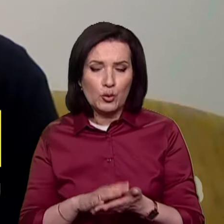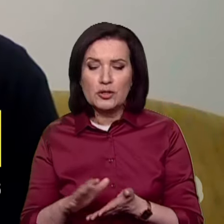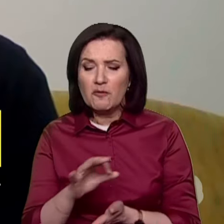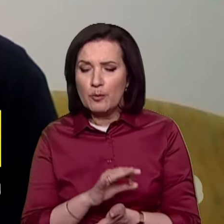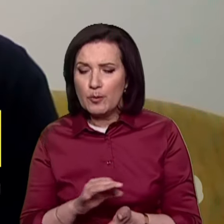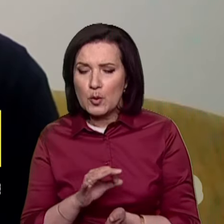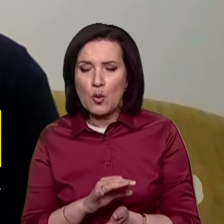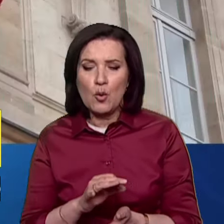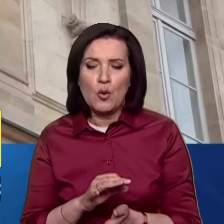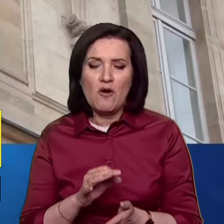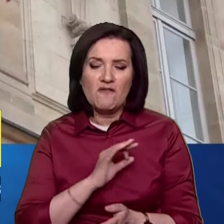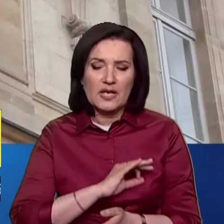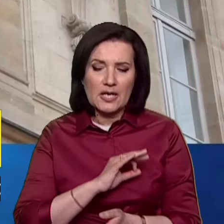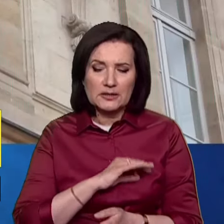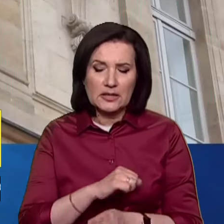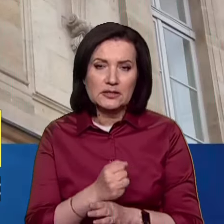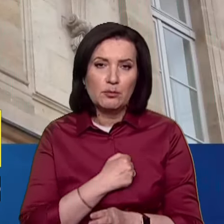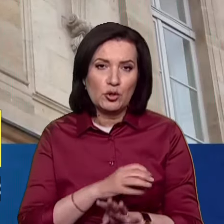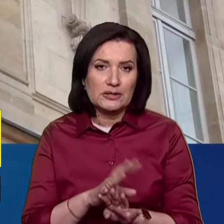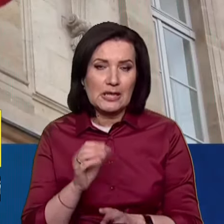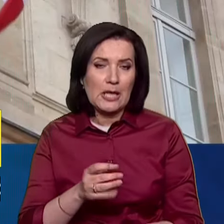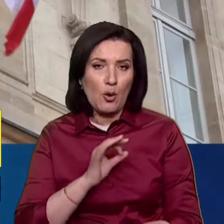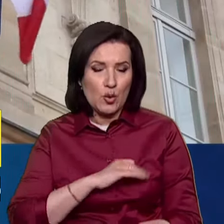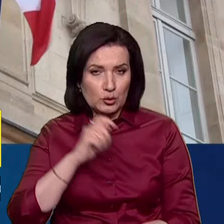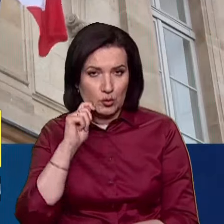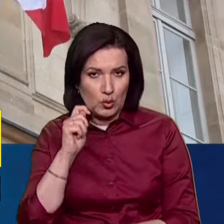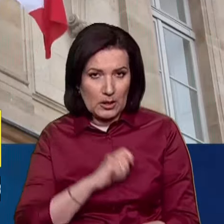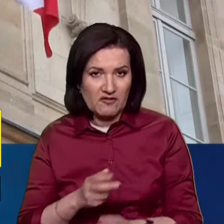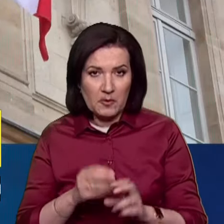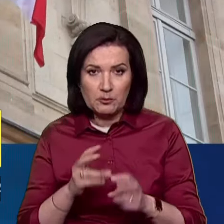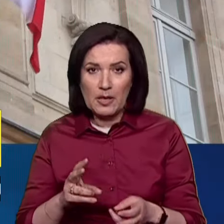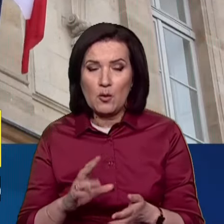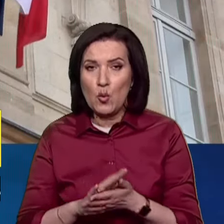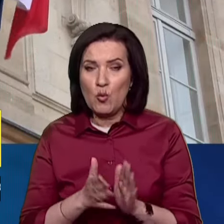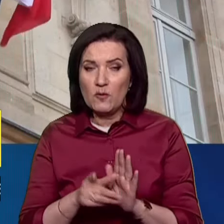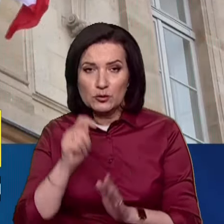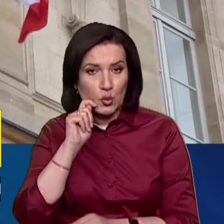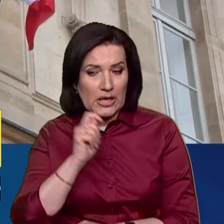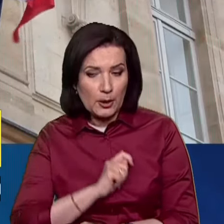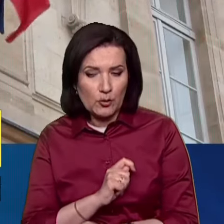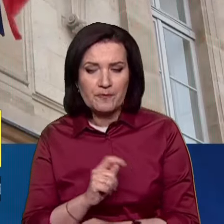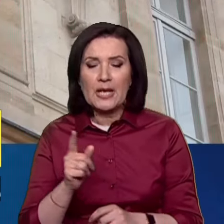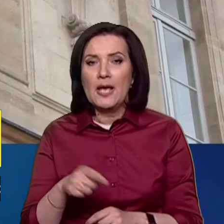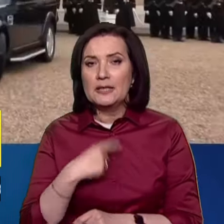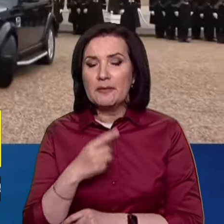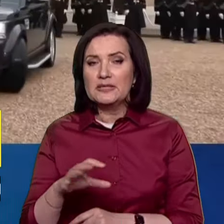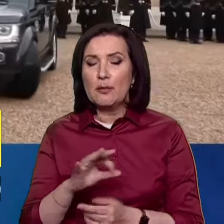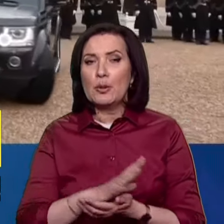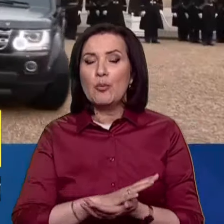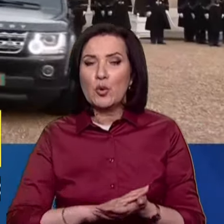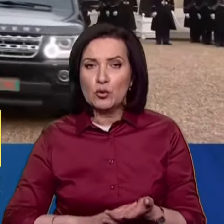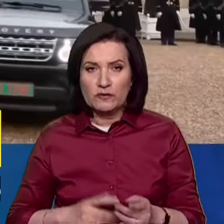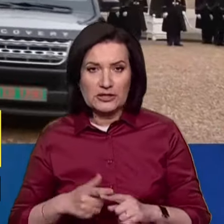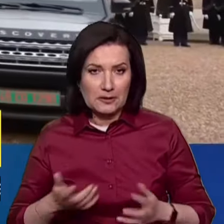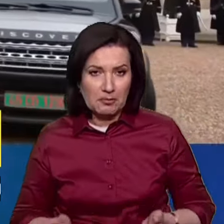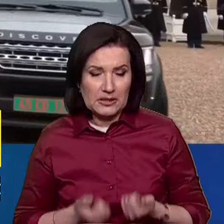про використання збройної сили на користь України в безпекових угодах з Україною. Там йдеться про продовження